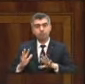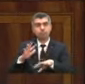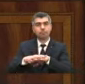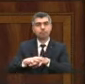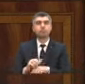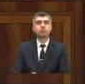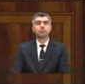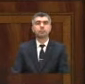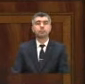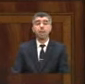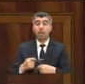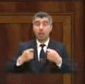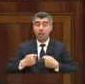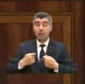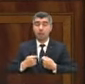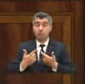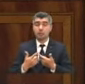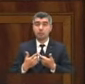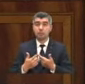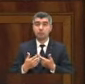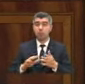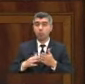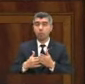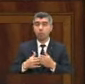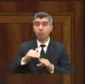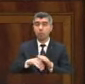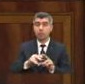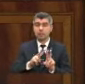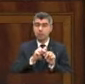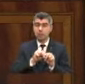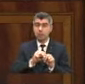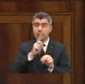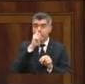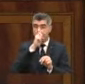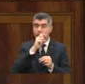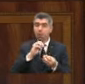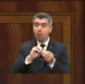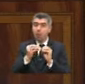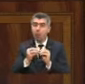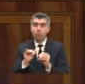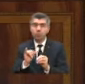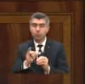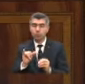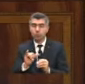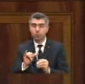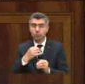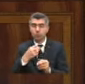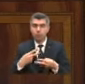الرئيس حكومة، فريق التجمع يعتبر أكبر إكراه يجب تداركه بأقصى سرعة لضمان